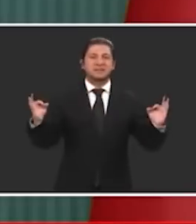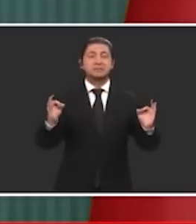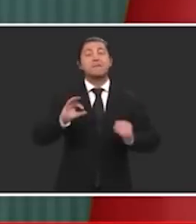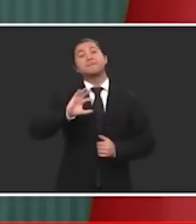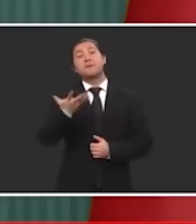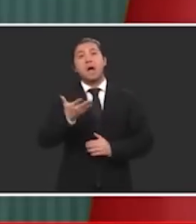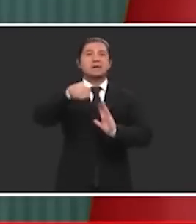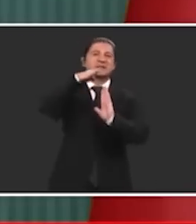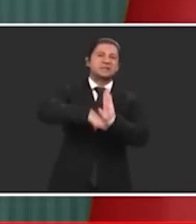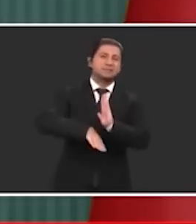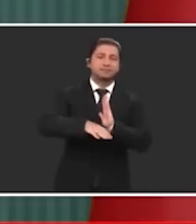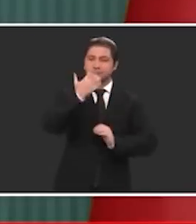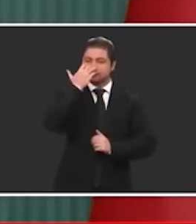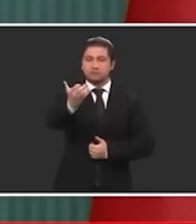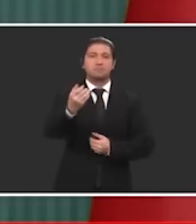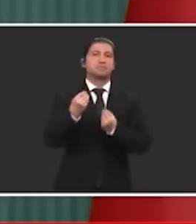da indirimli